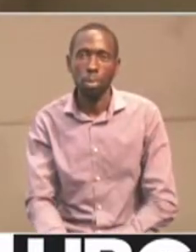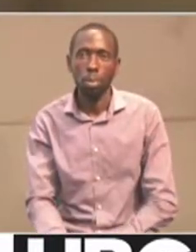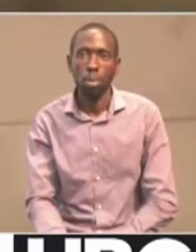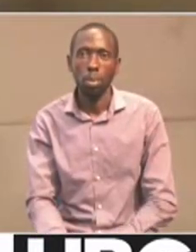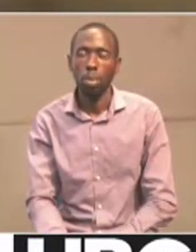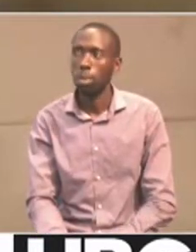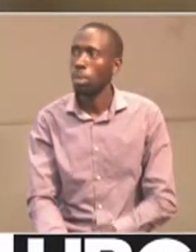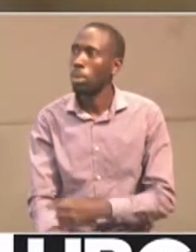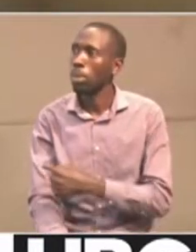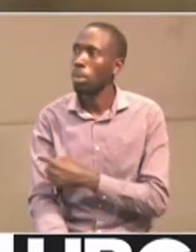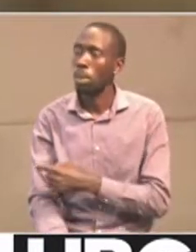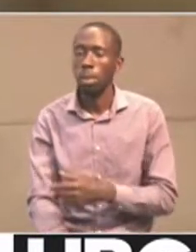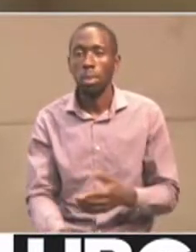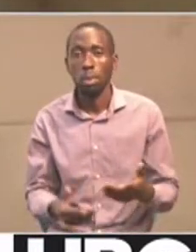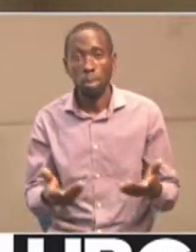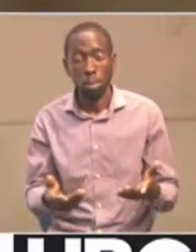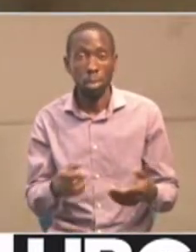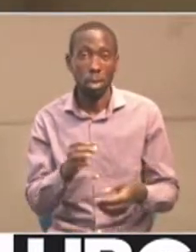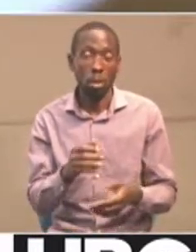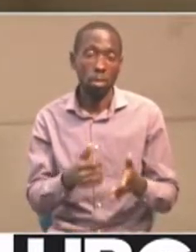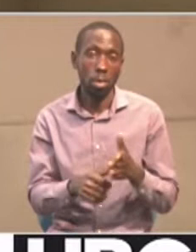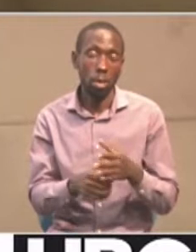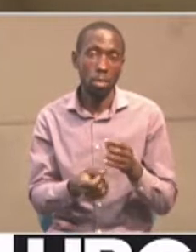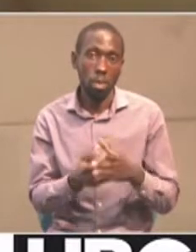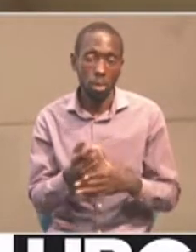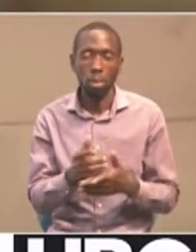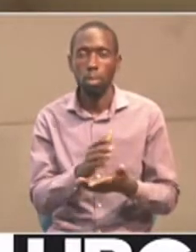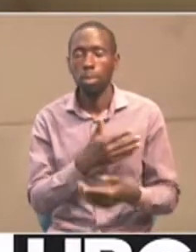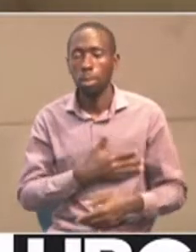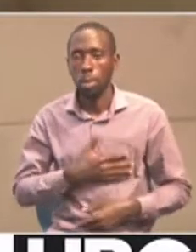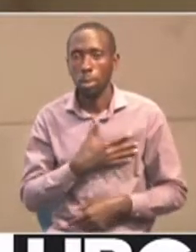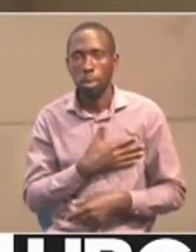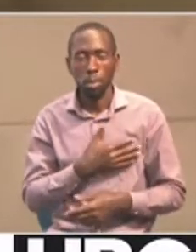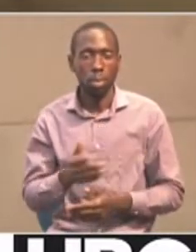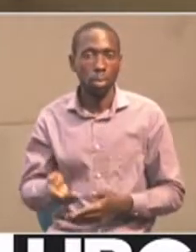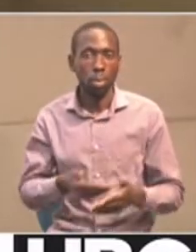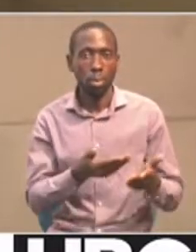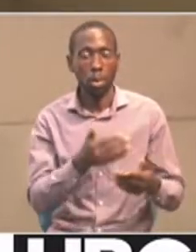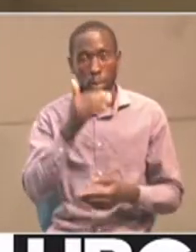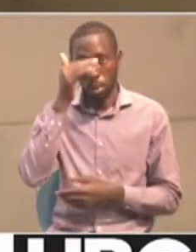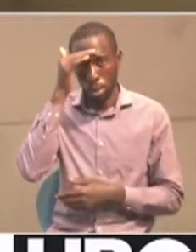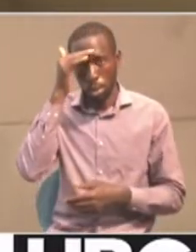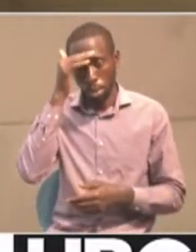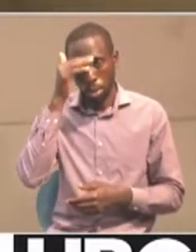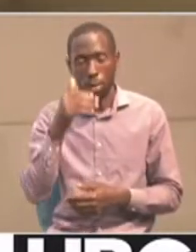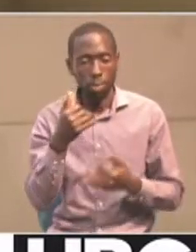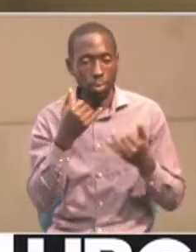Bakosezza waaba omuntu amateeka gajja kugoberera ne bw'anaaba ajja